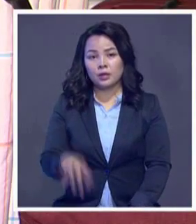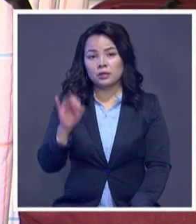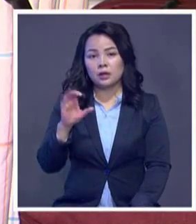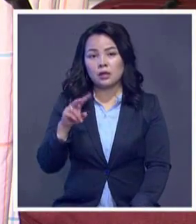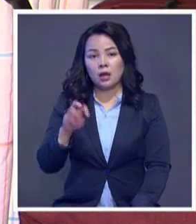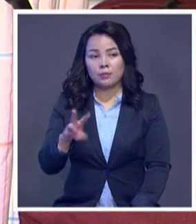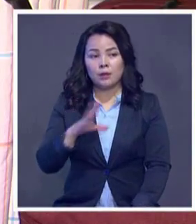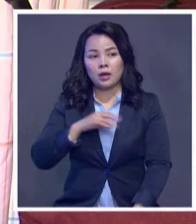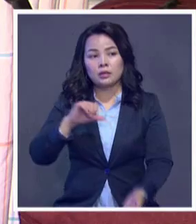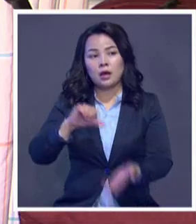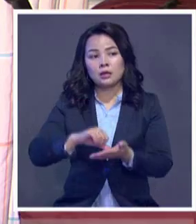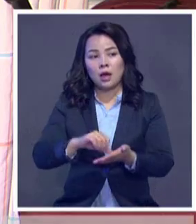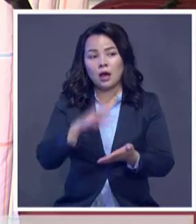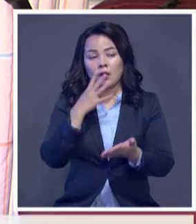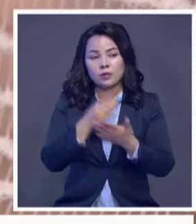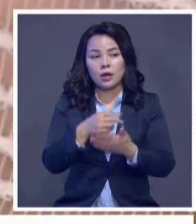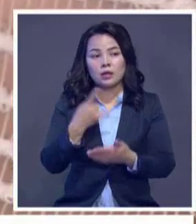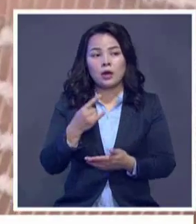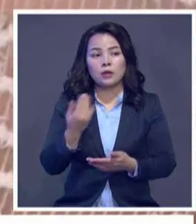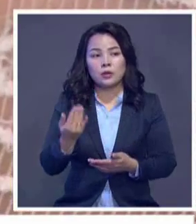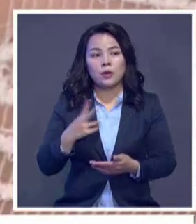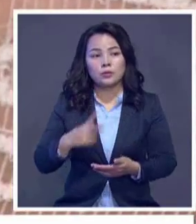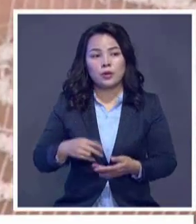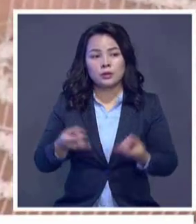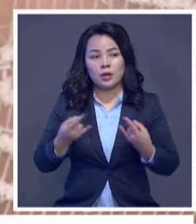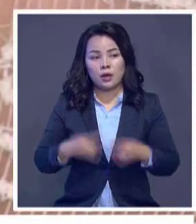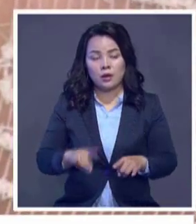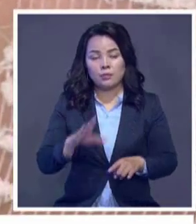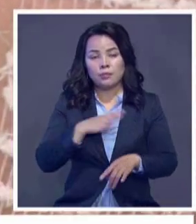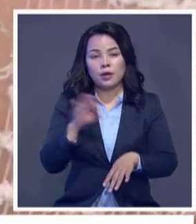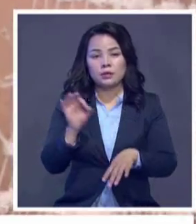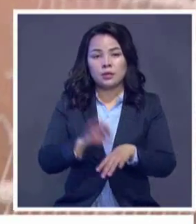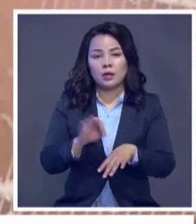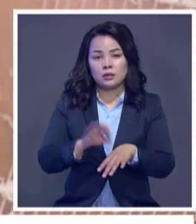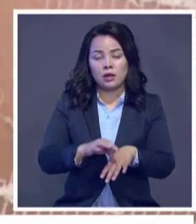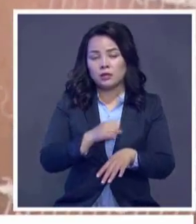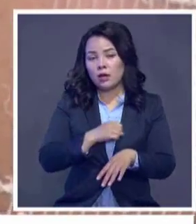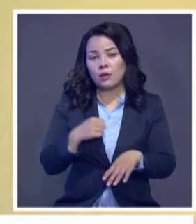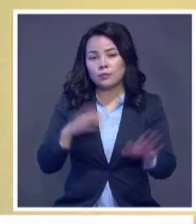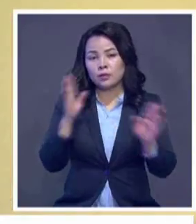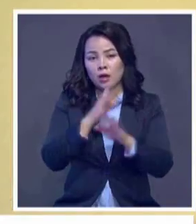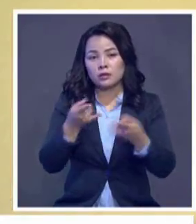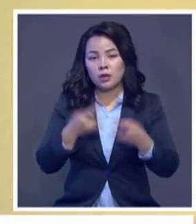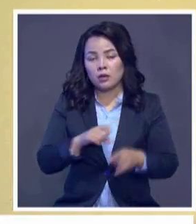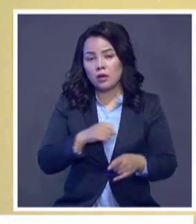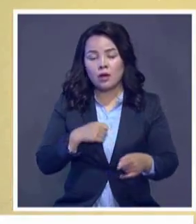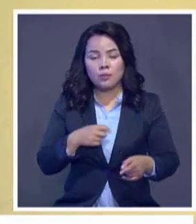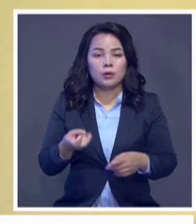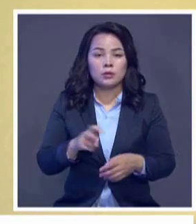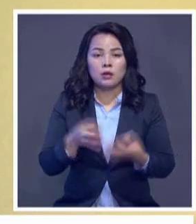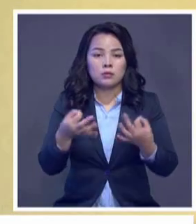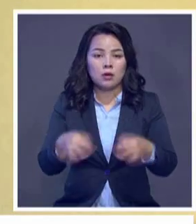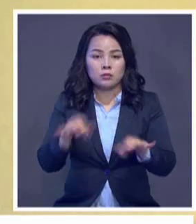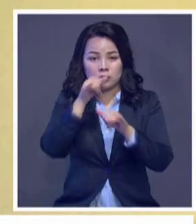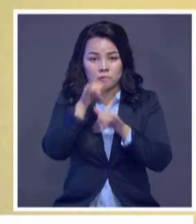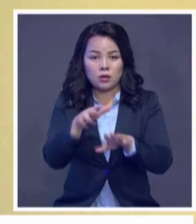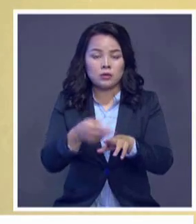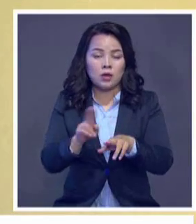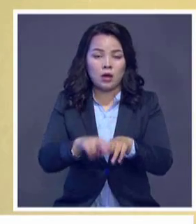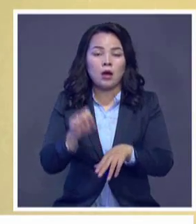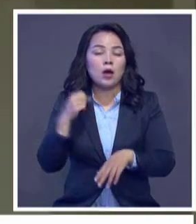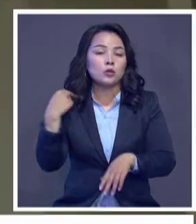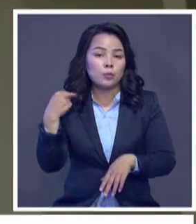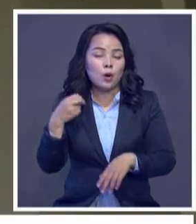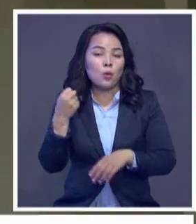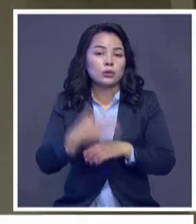Ислам Гүлдана Олмағанбетованың екінші перзенті. Оның белінде туа бітті жарық бар. Өздігінен қозғала алмайды. Балаға Ақтөбедегі медициналық